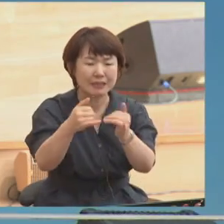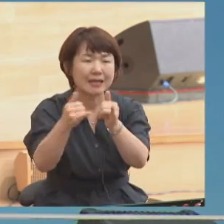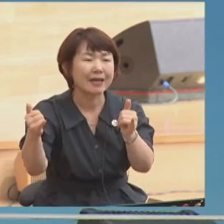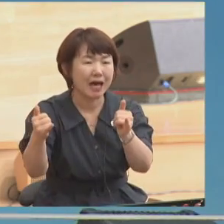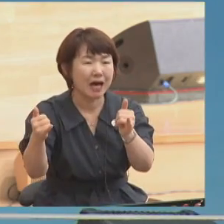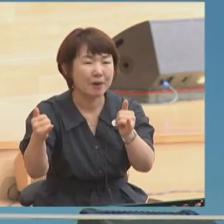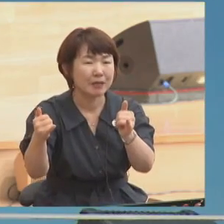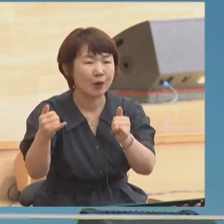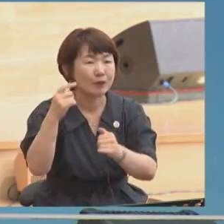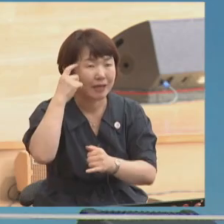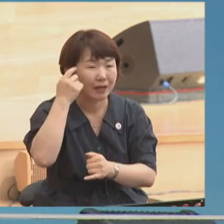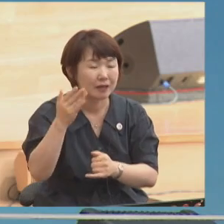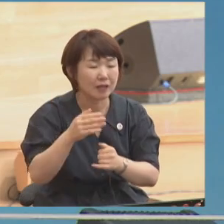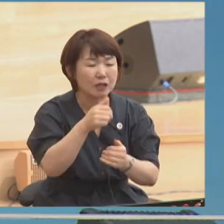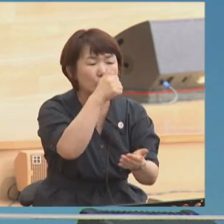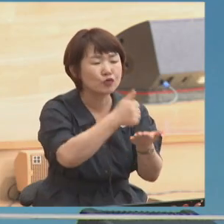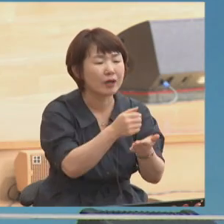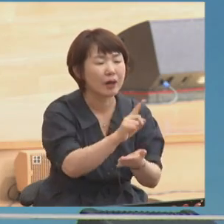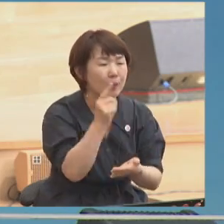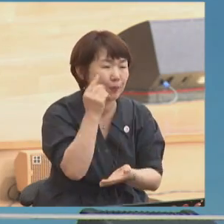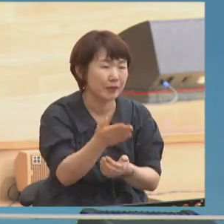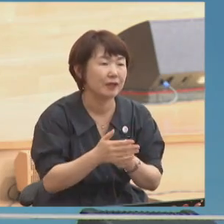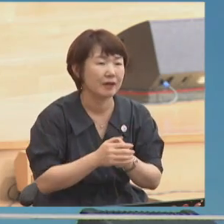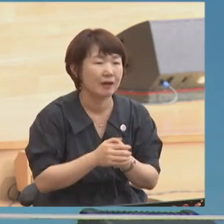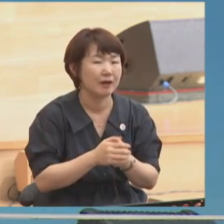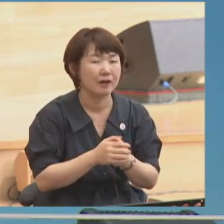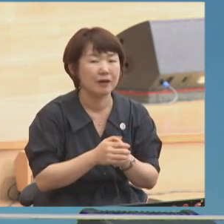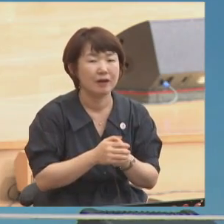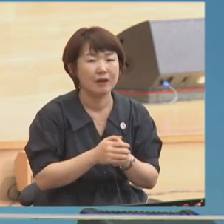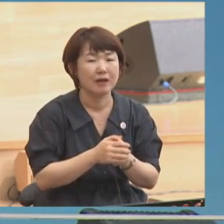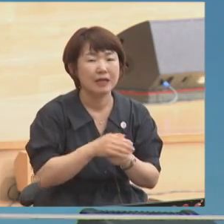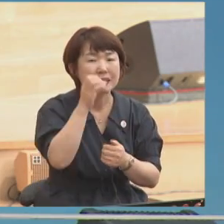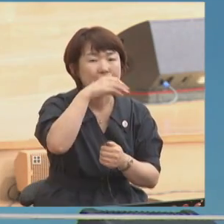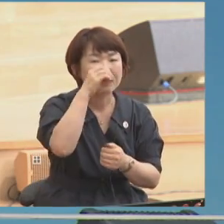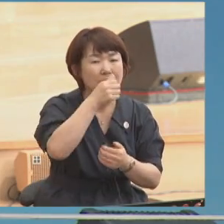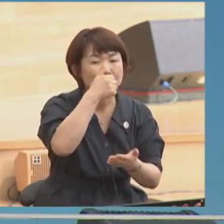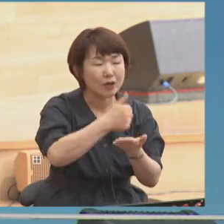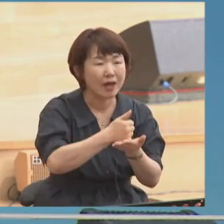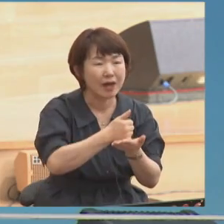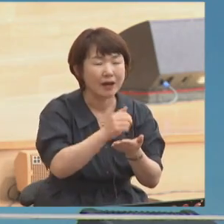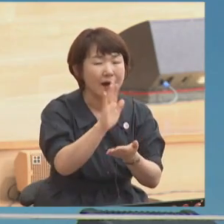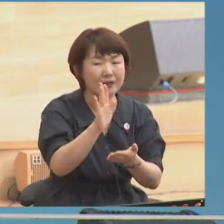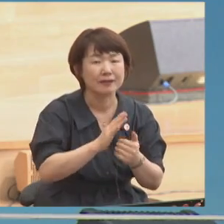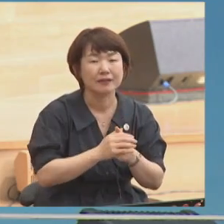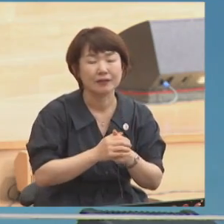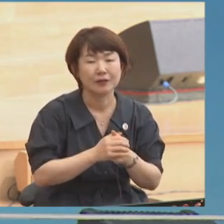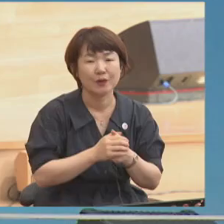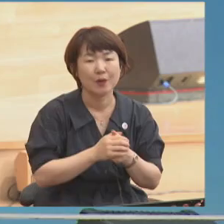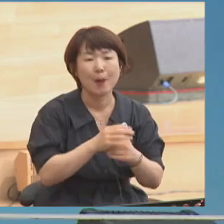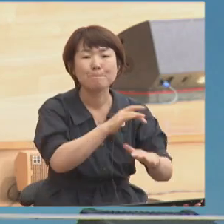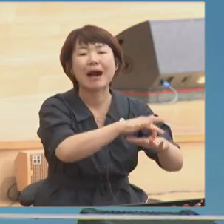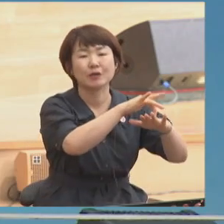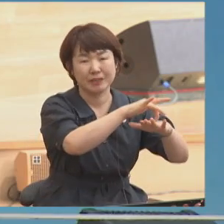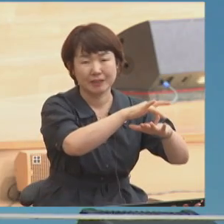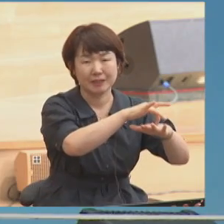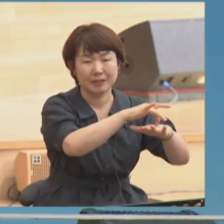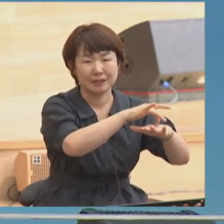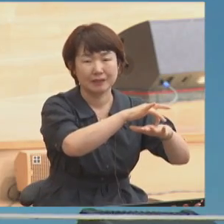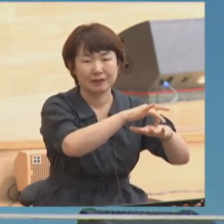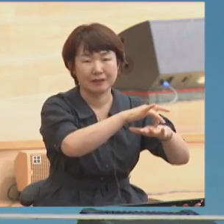죄가 뭐냐는 거죠? 죄. 단순히 죄. 아니죠. 마귀를